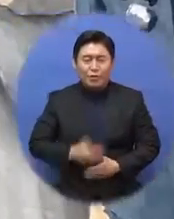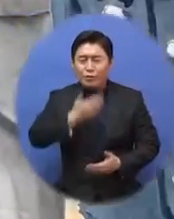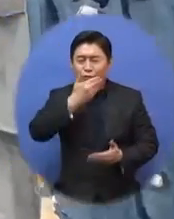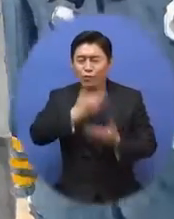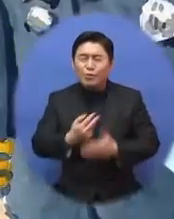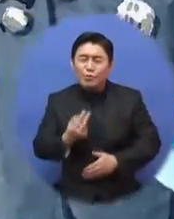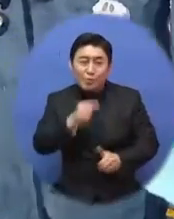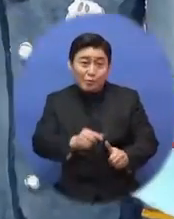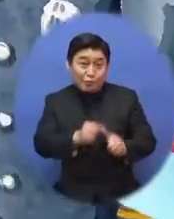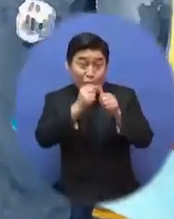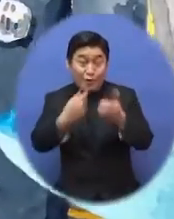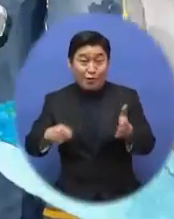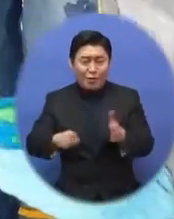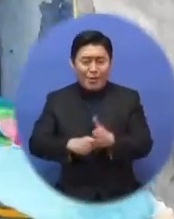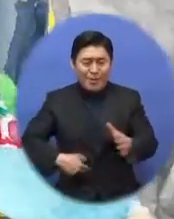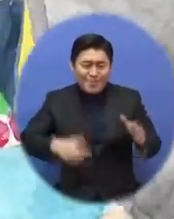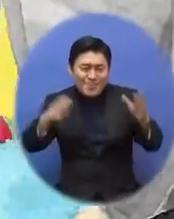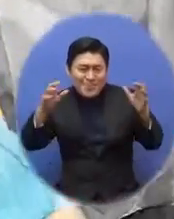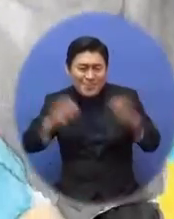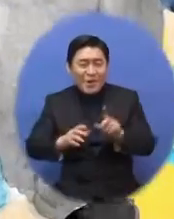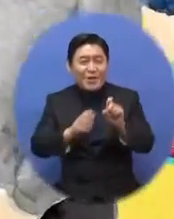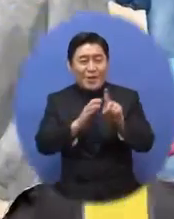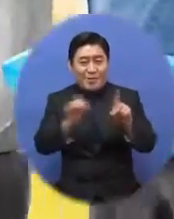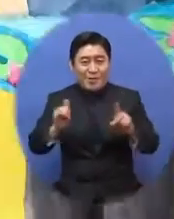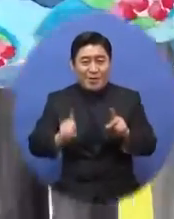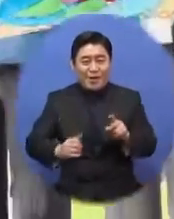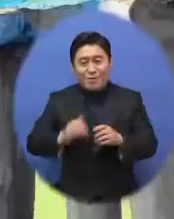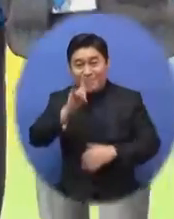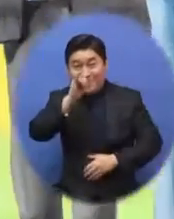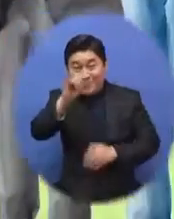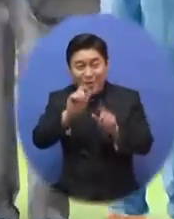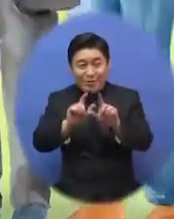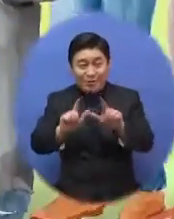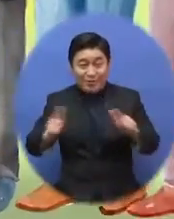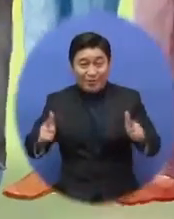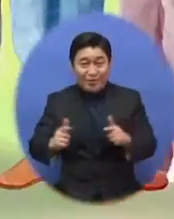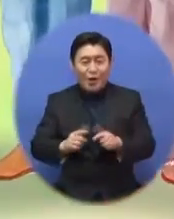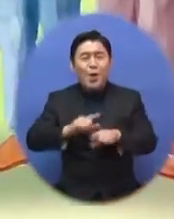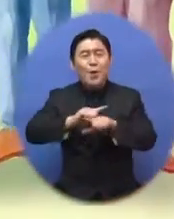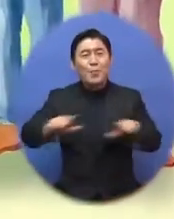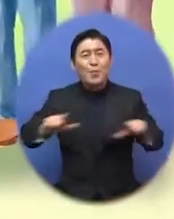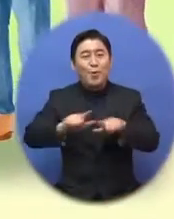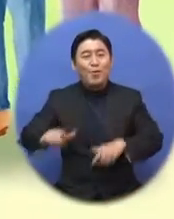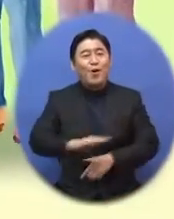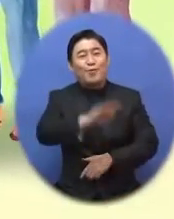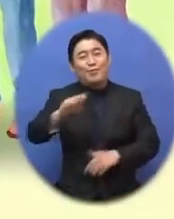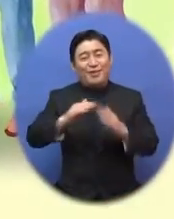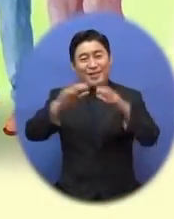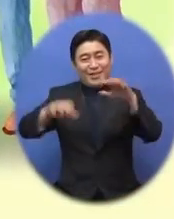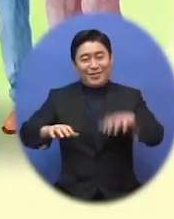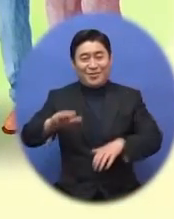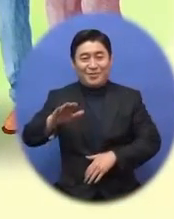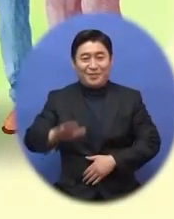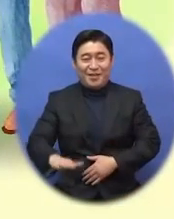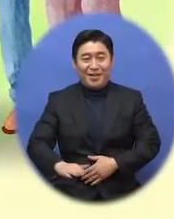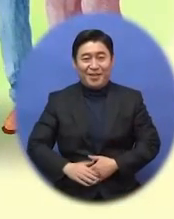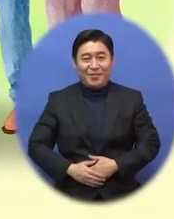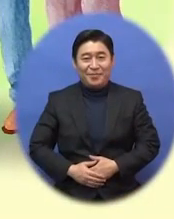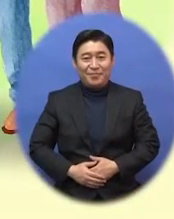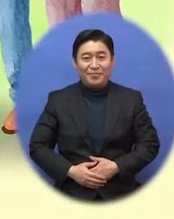소중한 생명을 구하기 위해 힘을 모은 11명의 영웅들은 평범한 우리 이웃이었습니다.